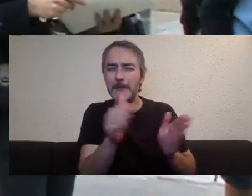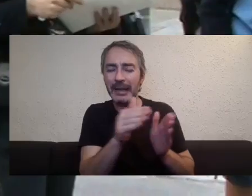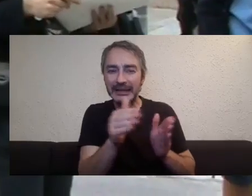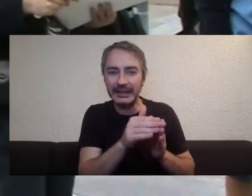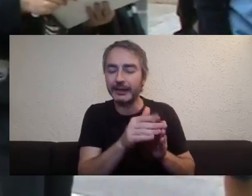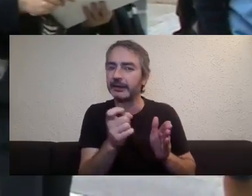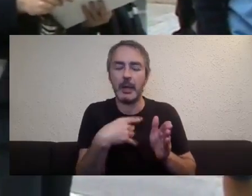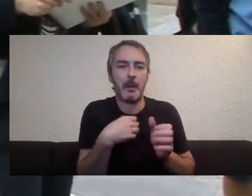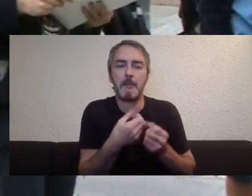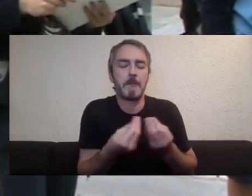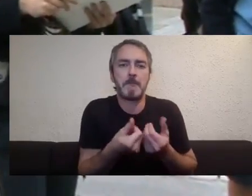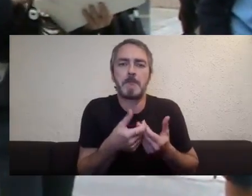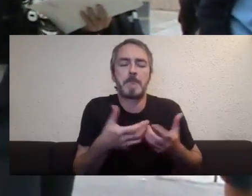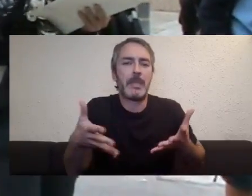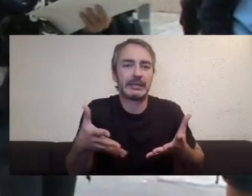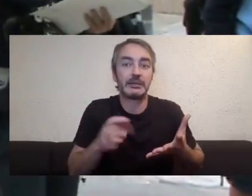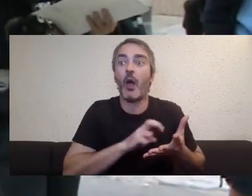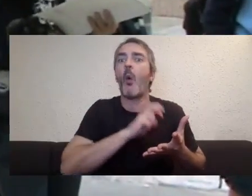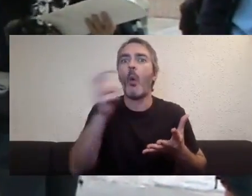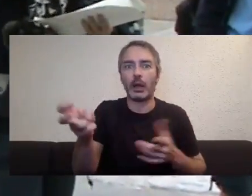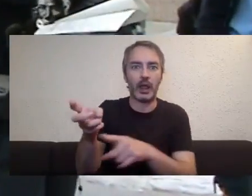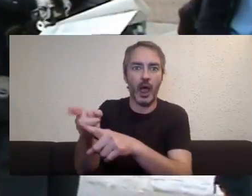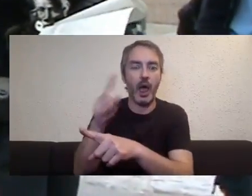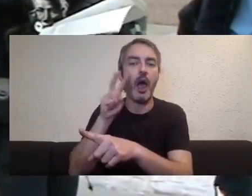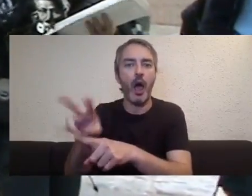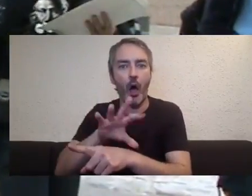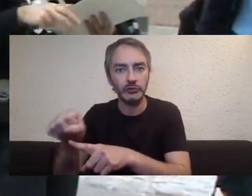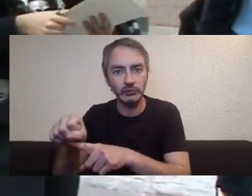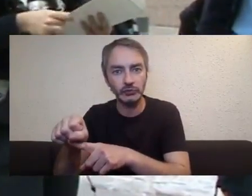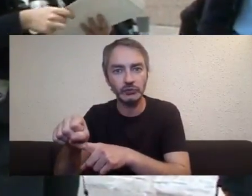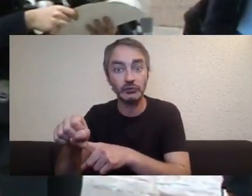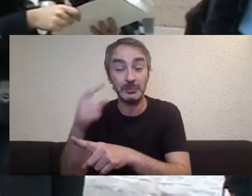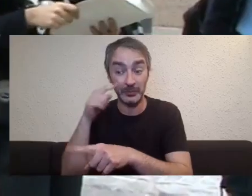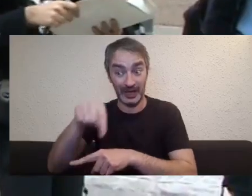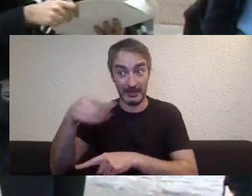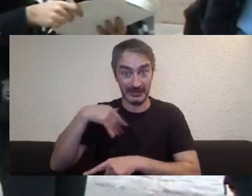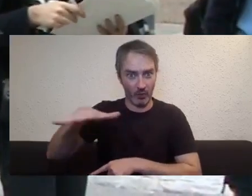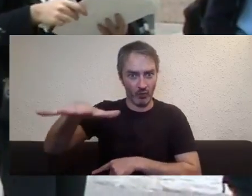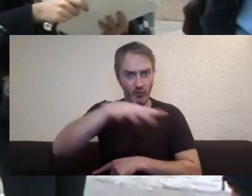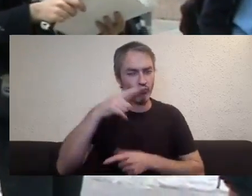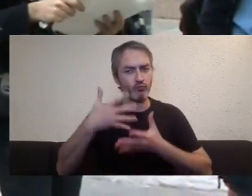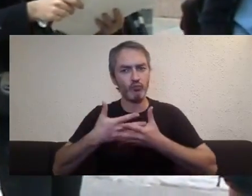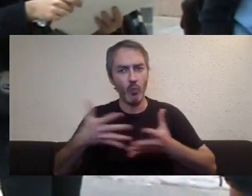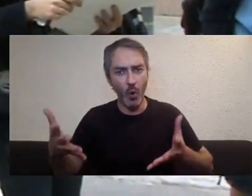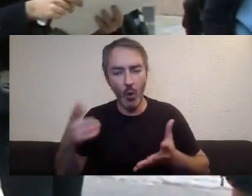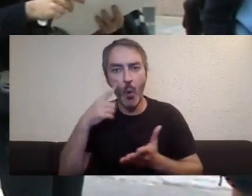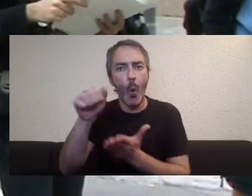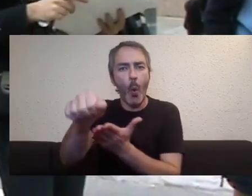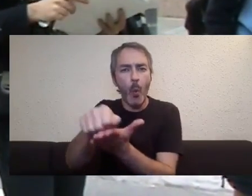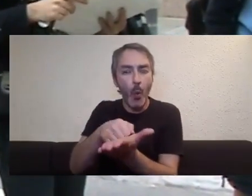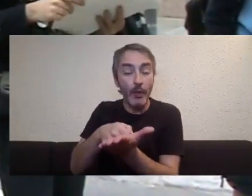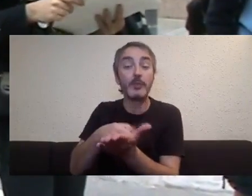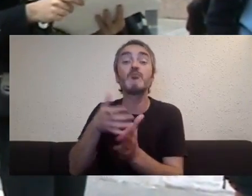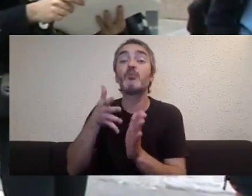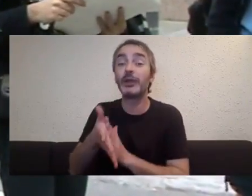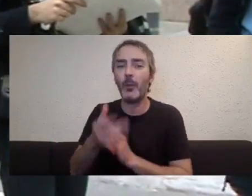que era un espai molt petit, es veia la necessitat d'ampliar-se i anar a buscar un altre lloc. Vam trobar la part aquesta